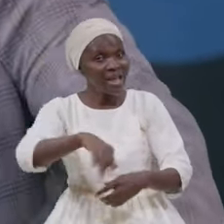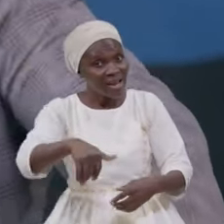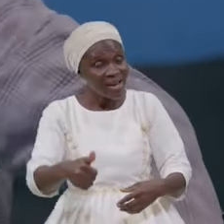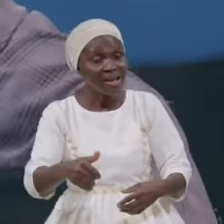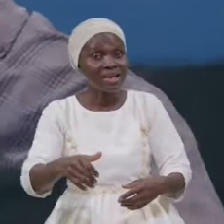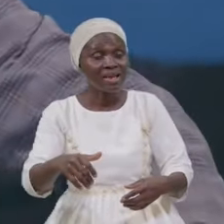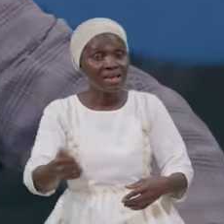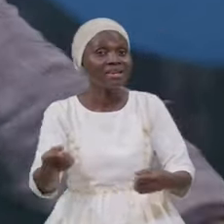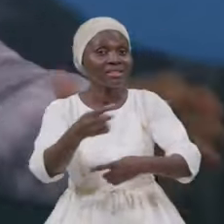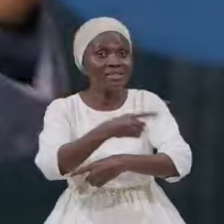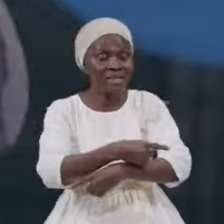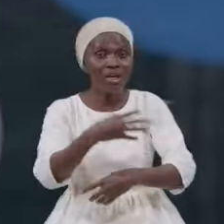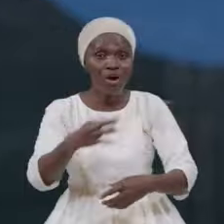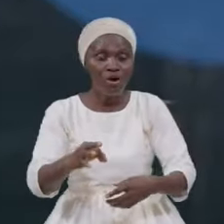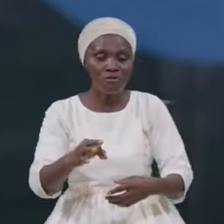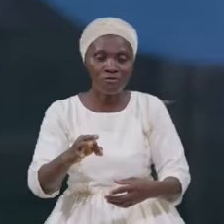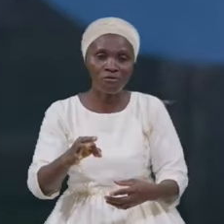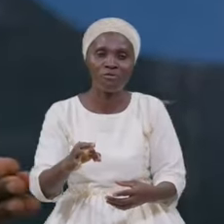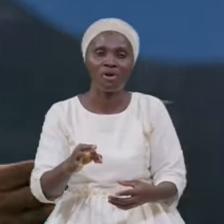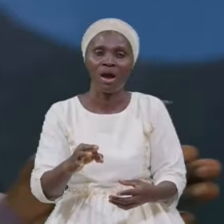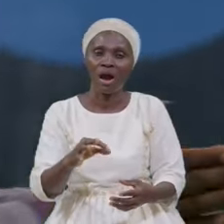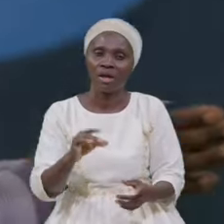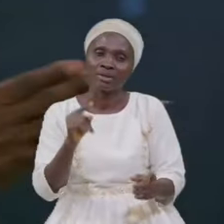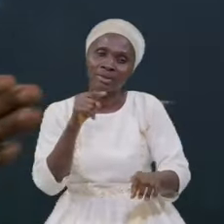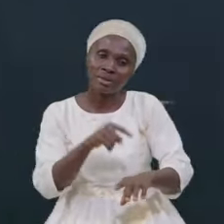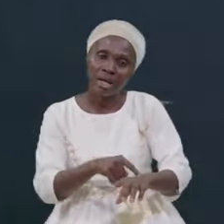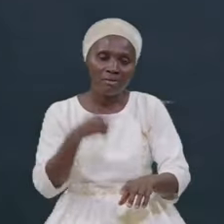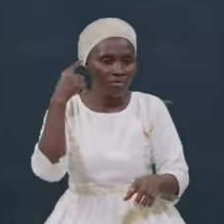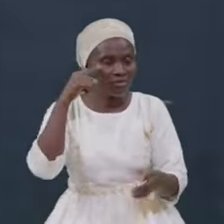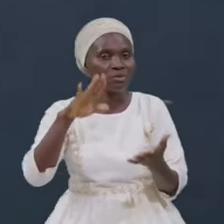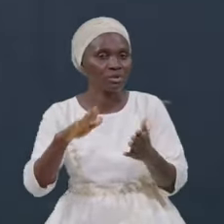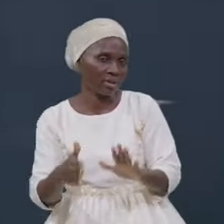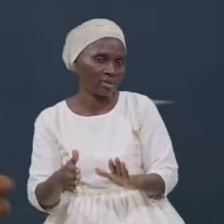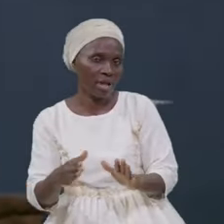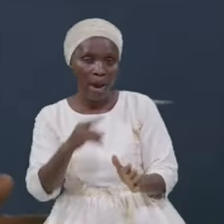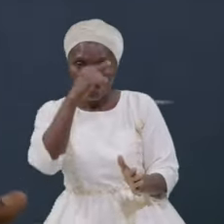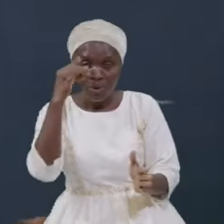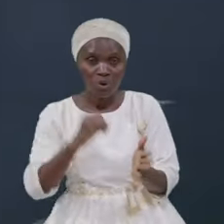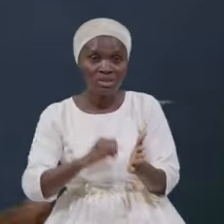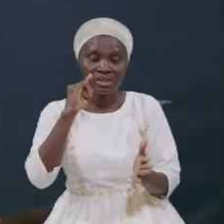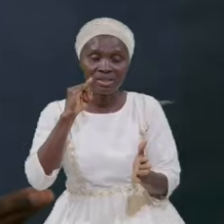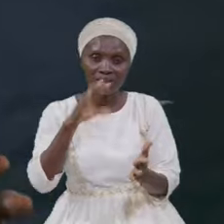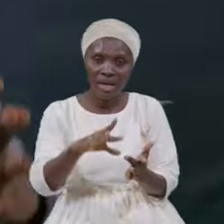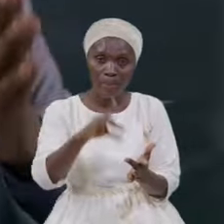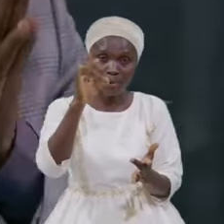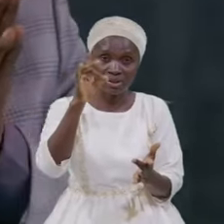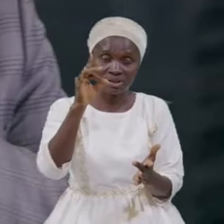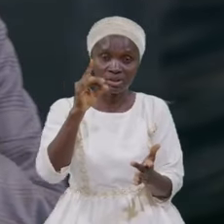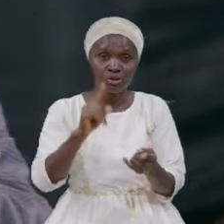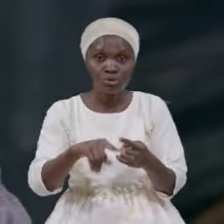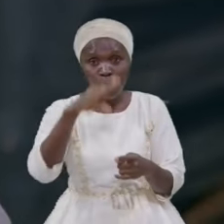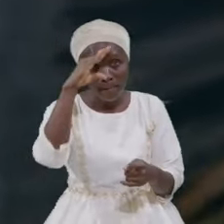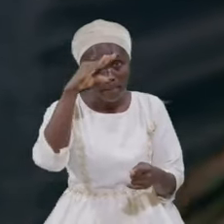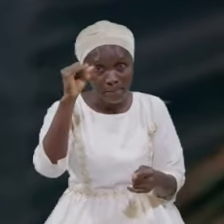réservé aux hommes de mourir une seule fois, après quoi vient le